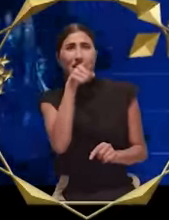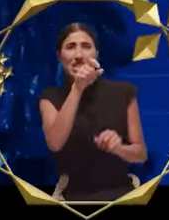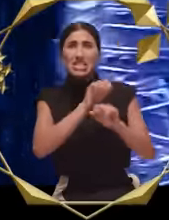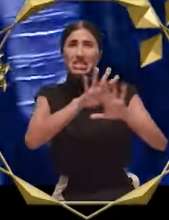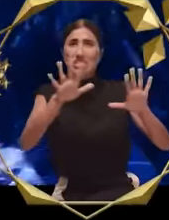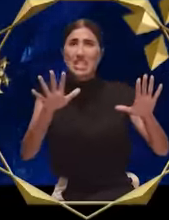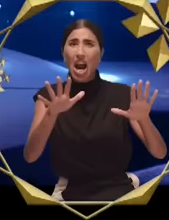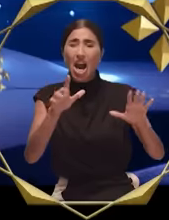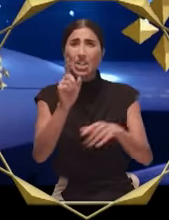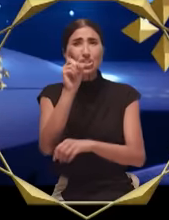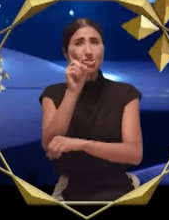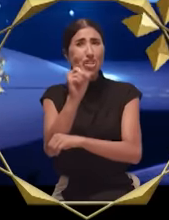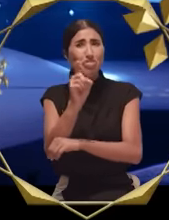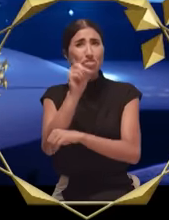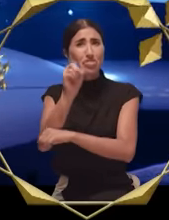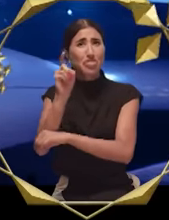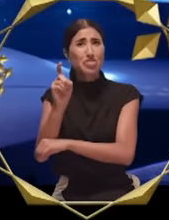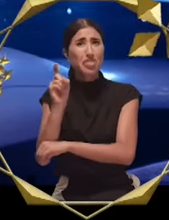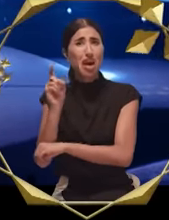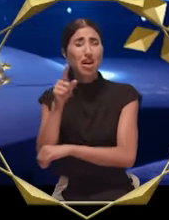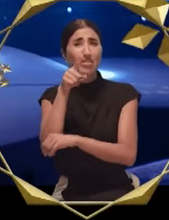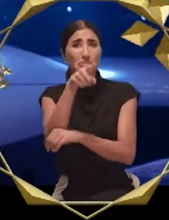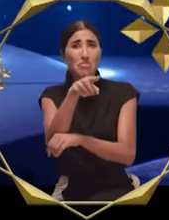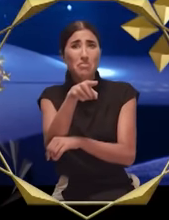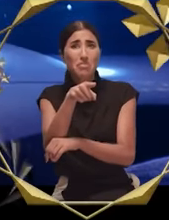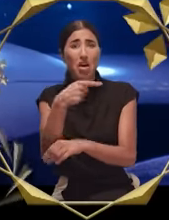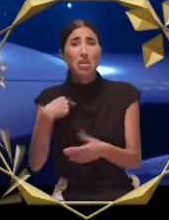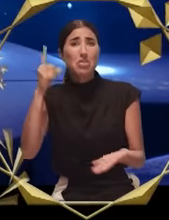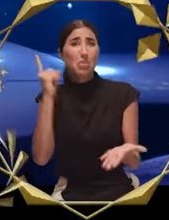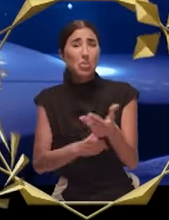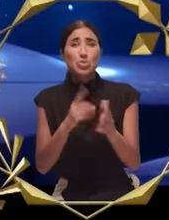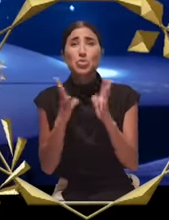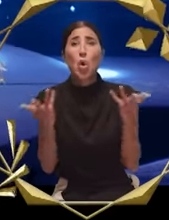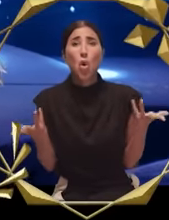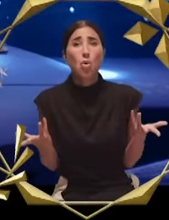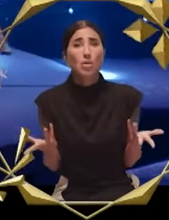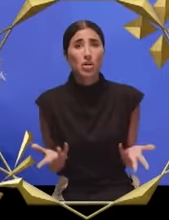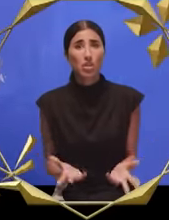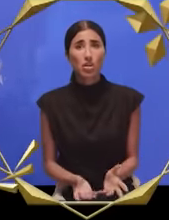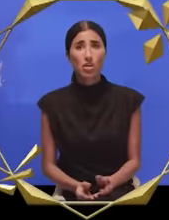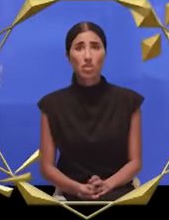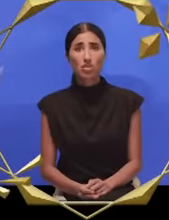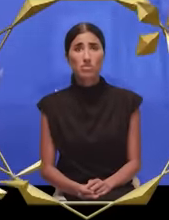يا إلهي طوال الوقت لم يكن الساحر إلا